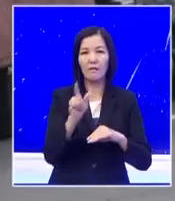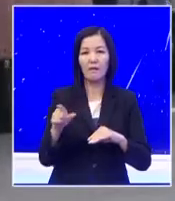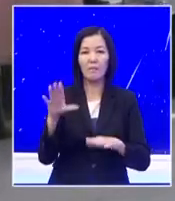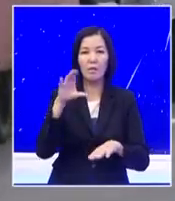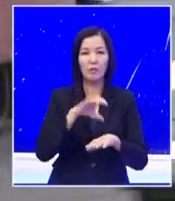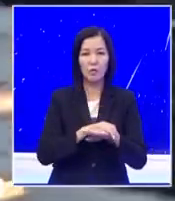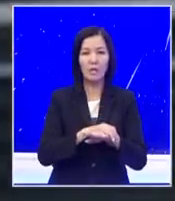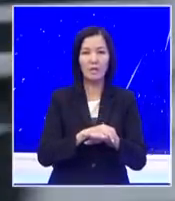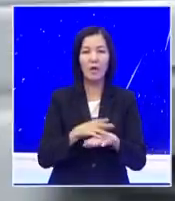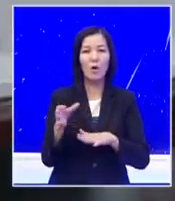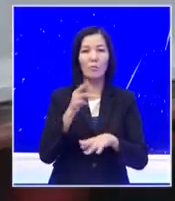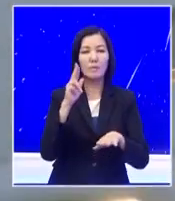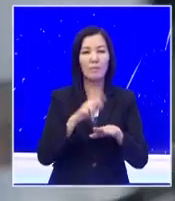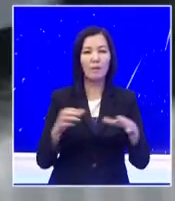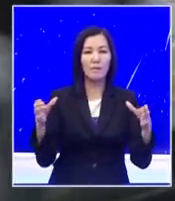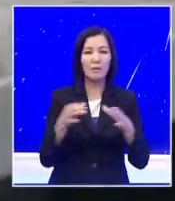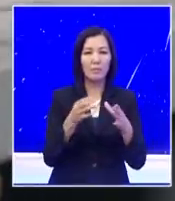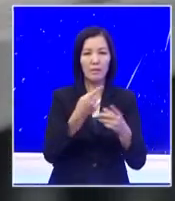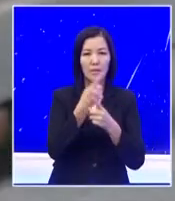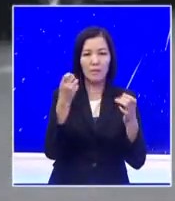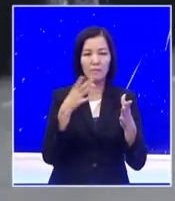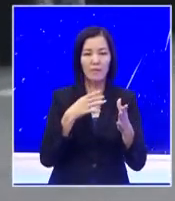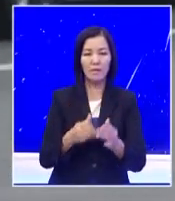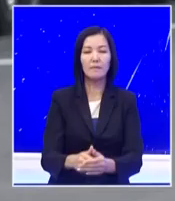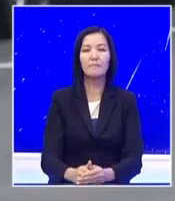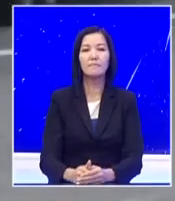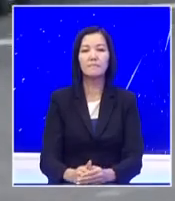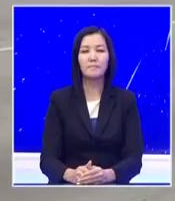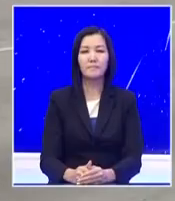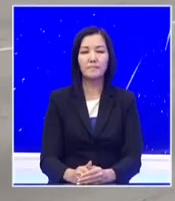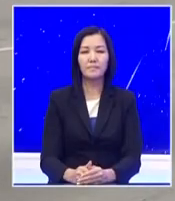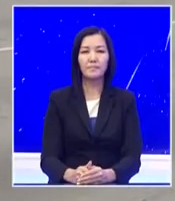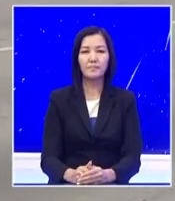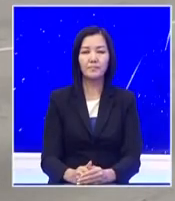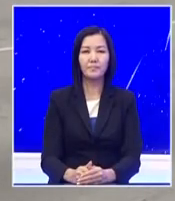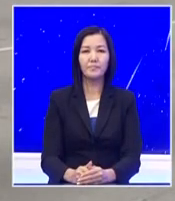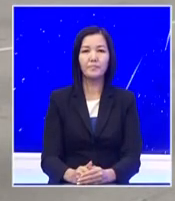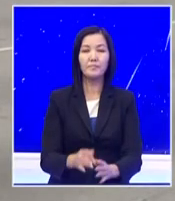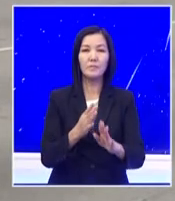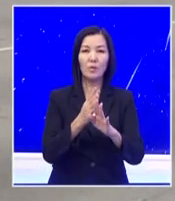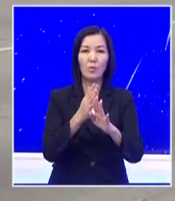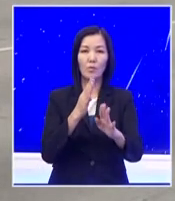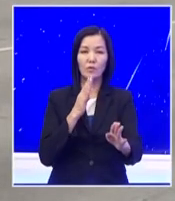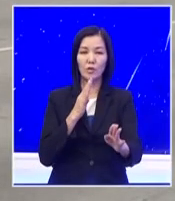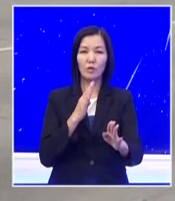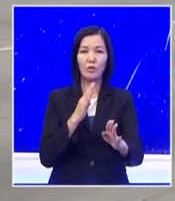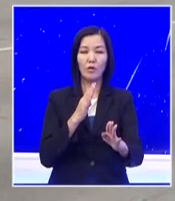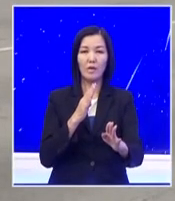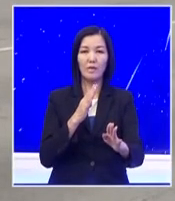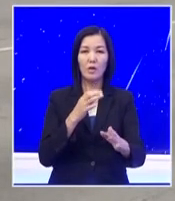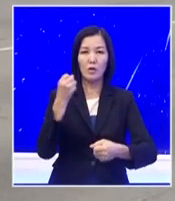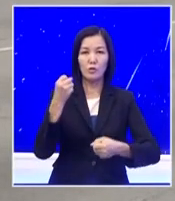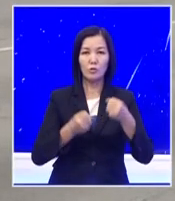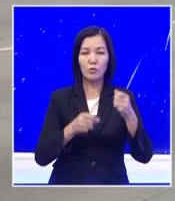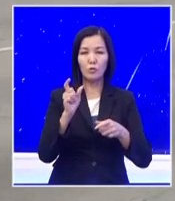туралы облыстық полиция департаментінің баспасөз қызметі мәлімдейді. Осы очередьте тұрған жүк көліктердің